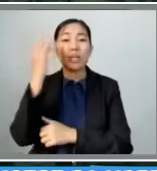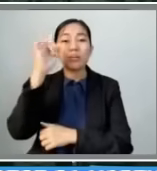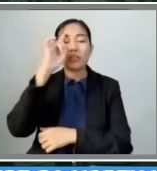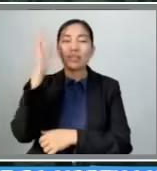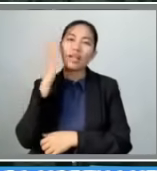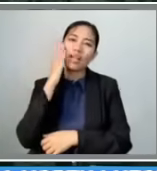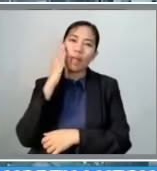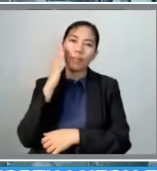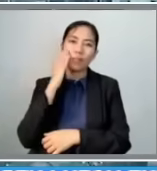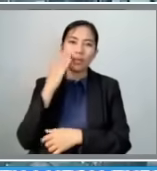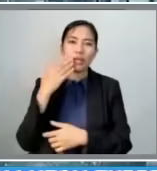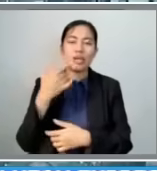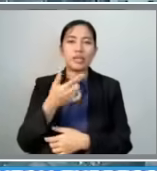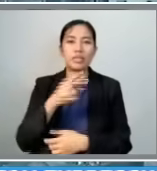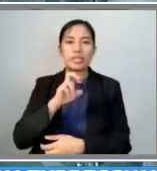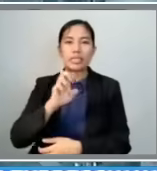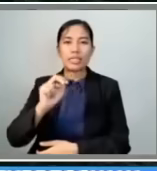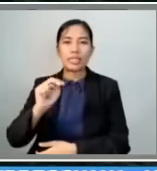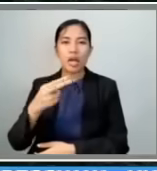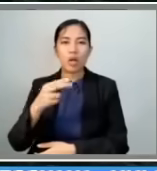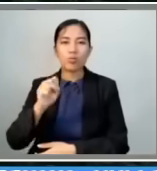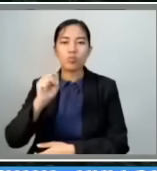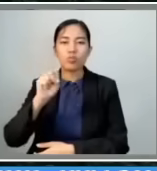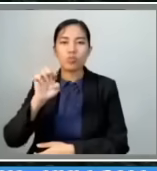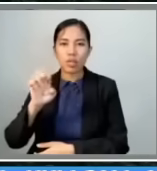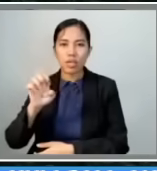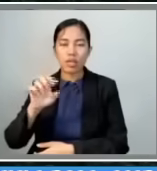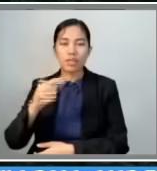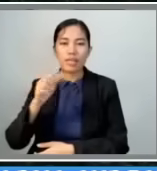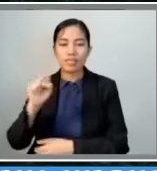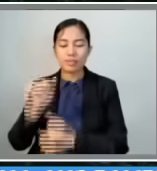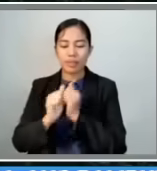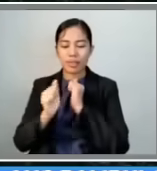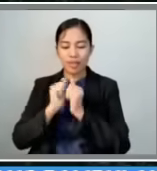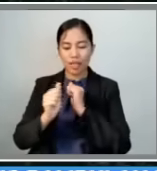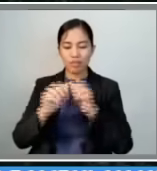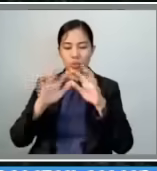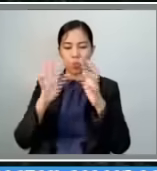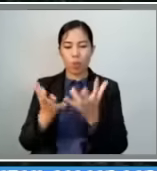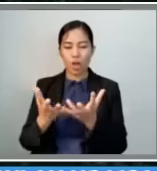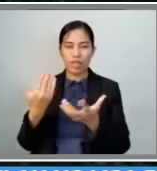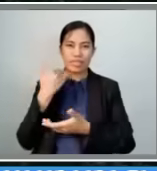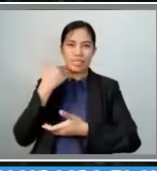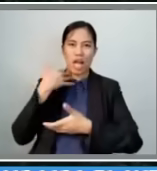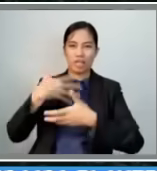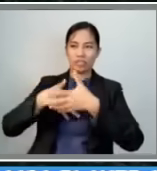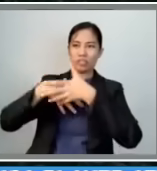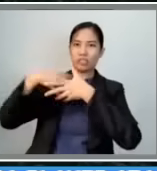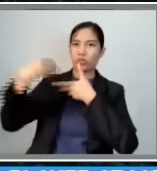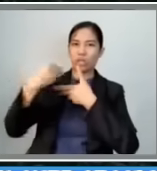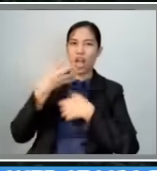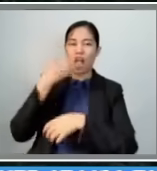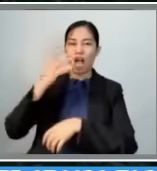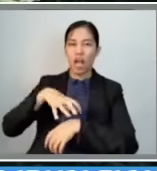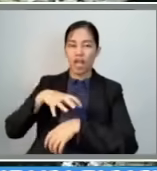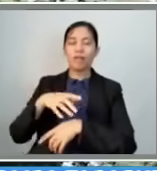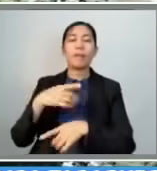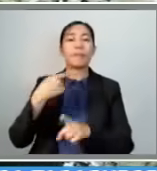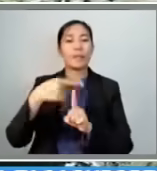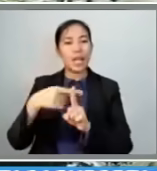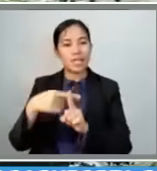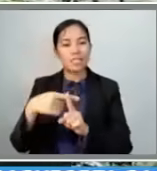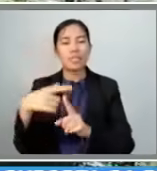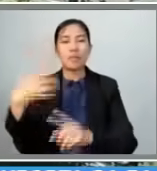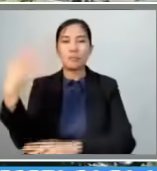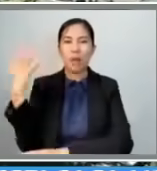in particular yung urbanization, and then yung deforestation, kasama yung sa mga factors.